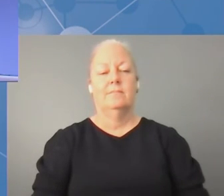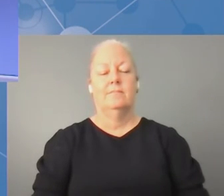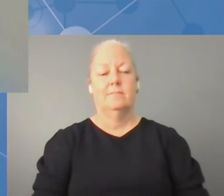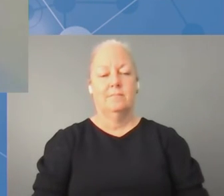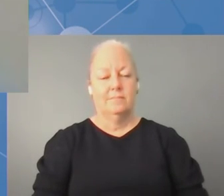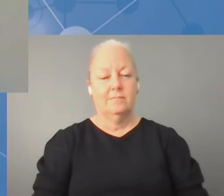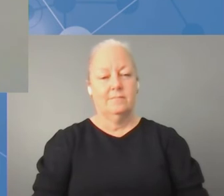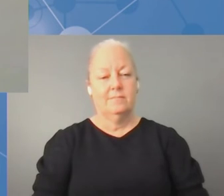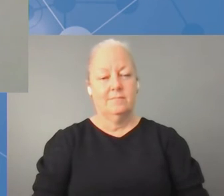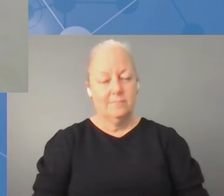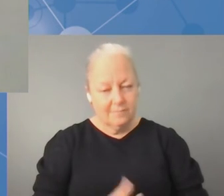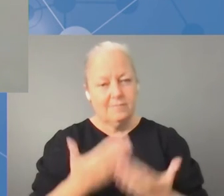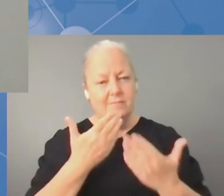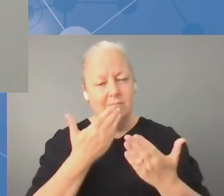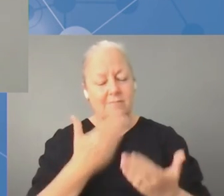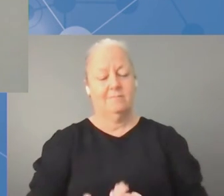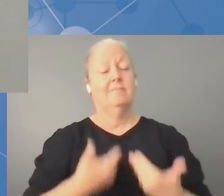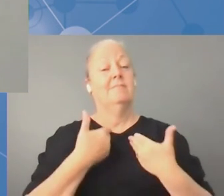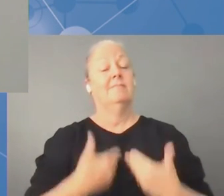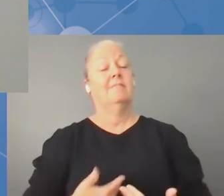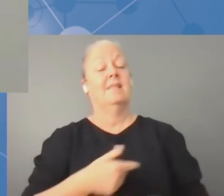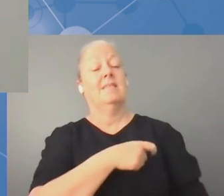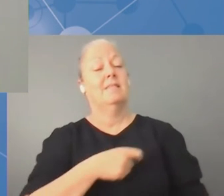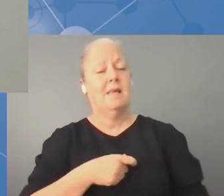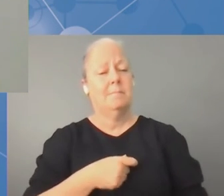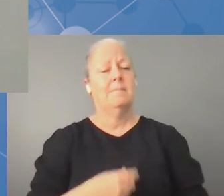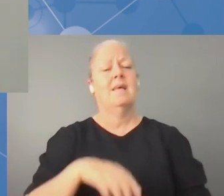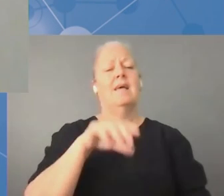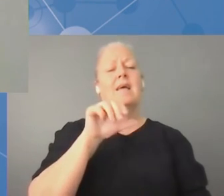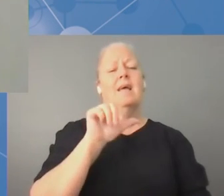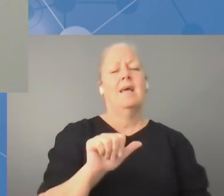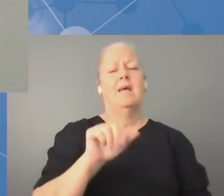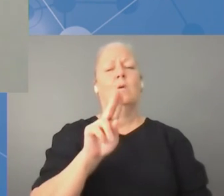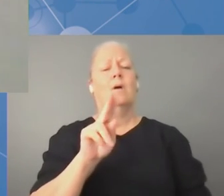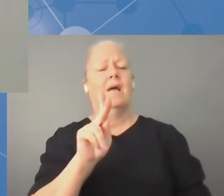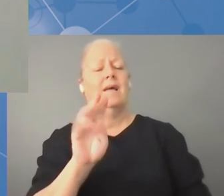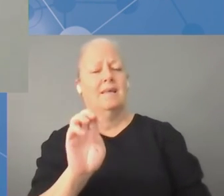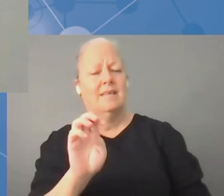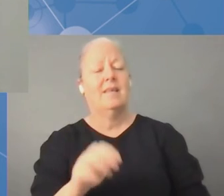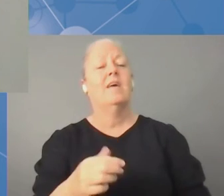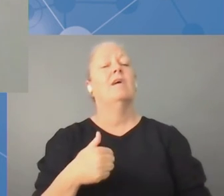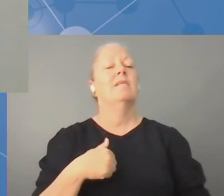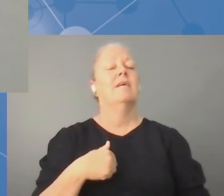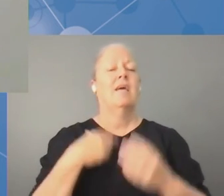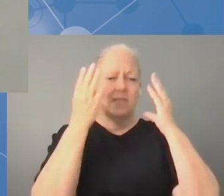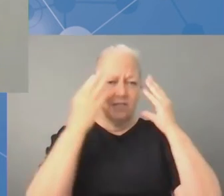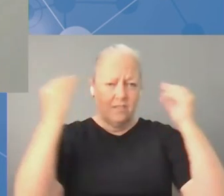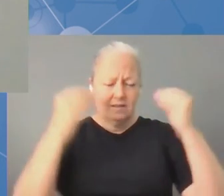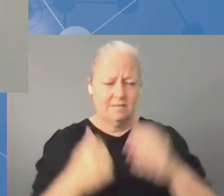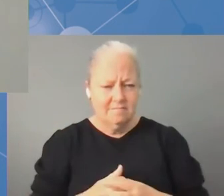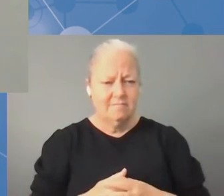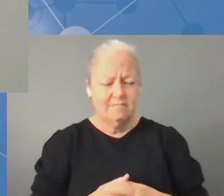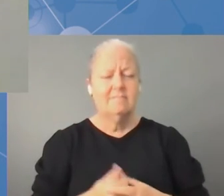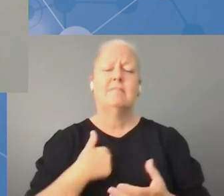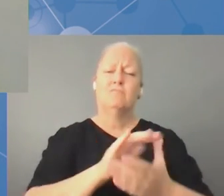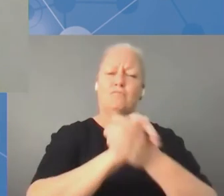участников IGF, который подключился через интернет. Спасибо. Я из